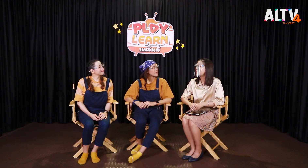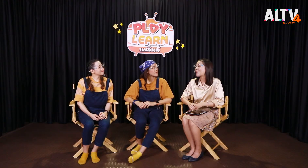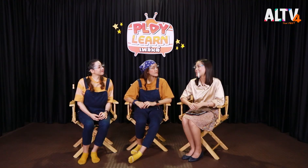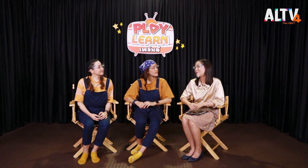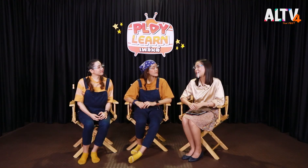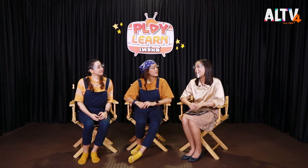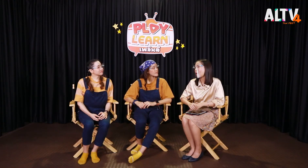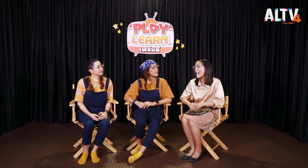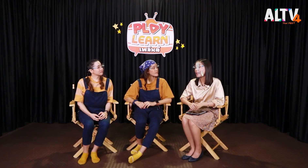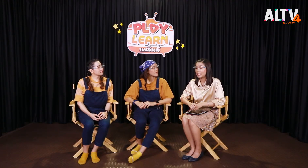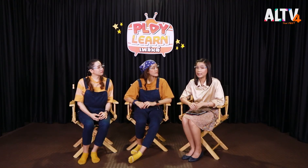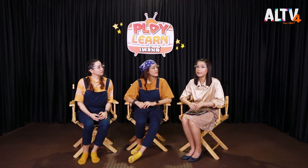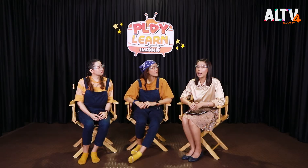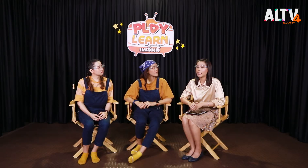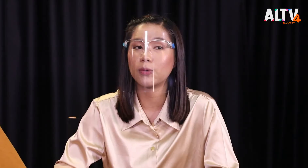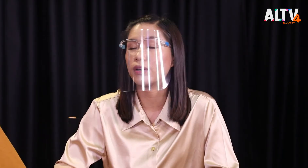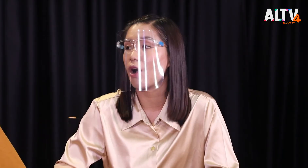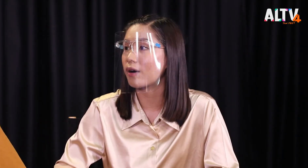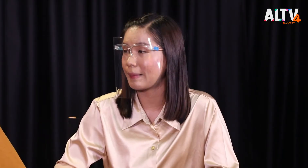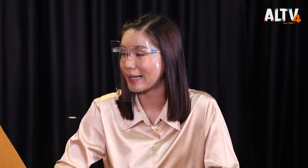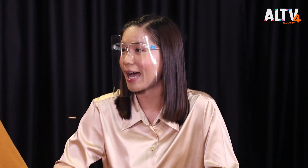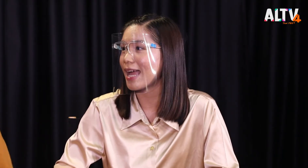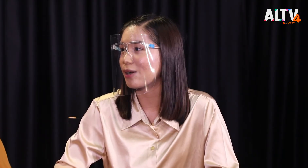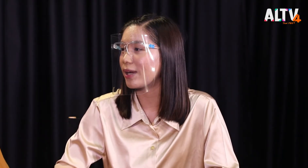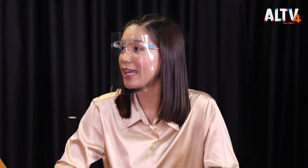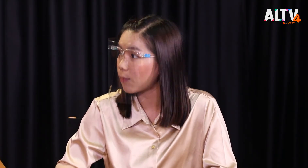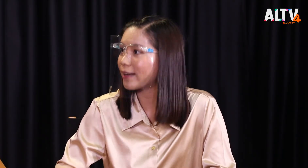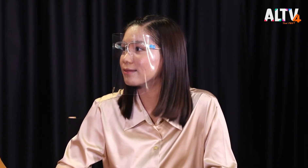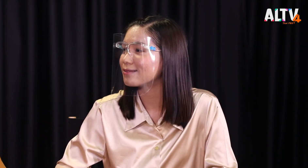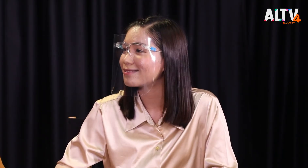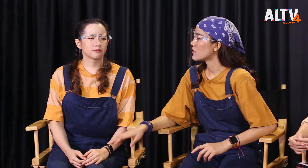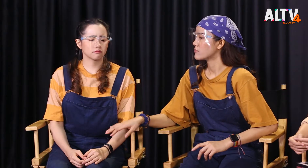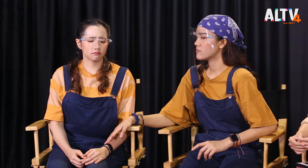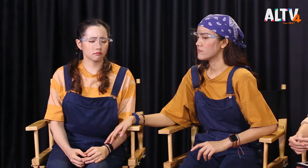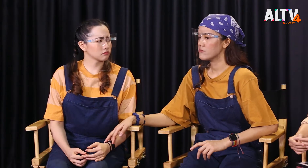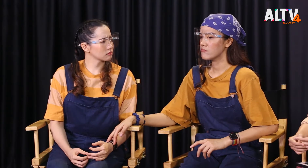องคนพอจะรู้ไหมจ๊ะว่าอาทิตย์นึงเนี่ยเราควรออกกำลังกายอย่างน้อยกี่วัน